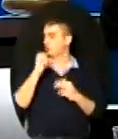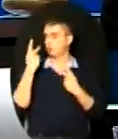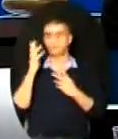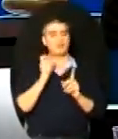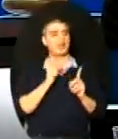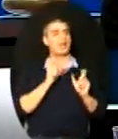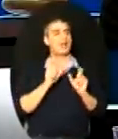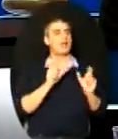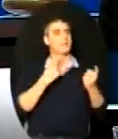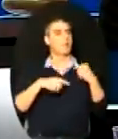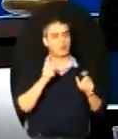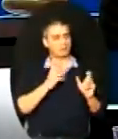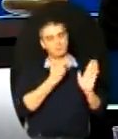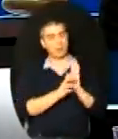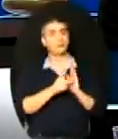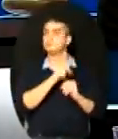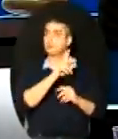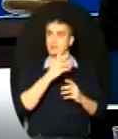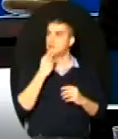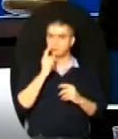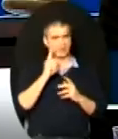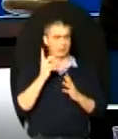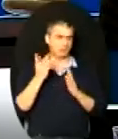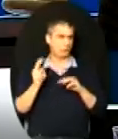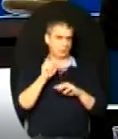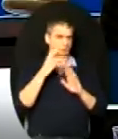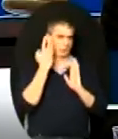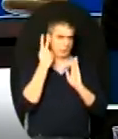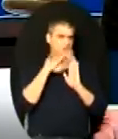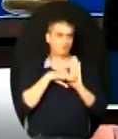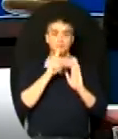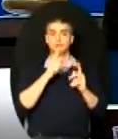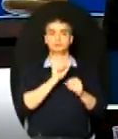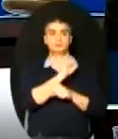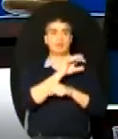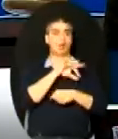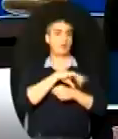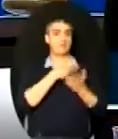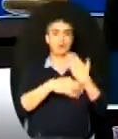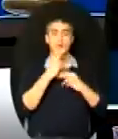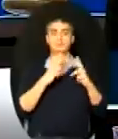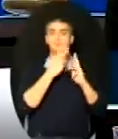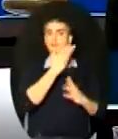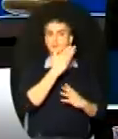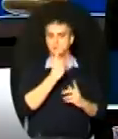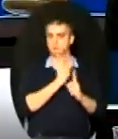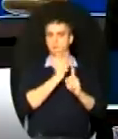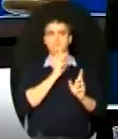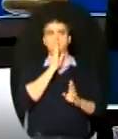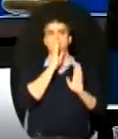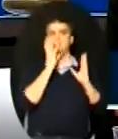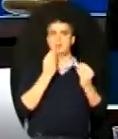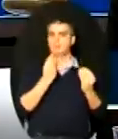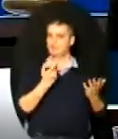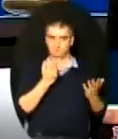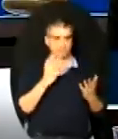חסמים בירוקרטיים, זה לאו דווקא הכי חשוב, זה נושא שהוא גם על סדר היום. יש עכשיו מחאה מצד רופאים עולים מצרפת שנתקלים בקשיים,